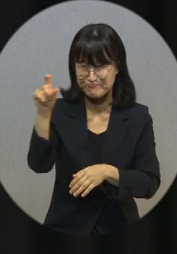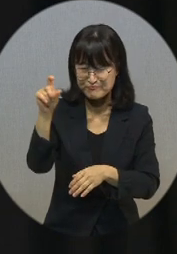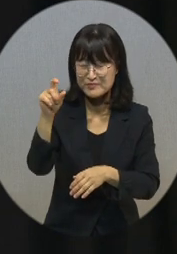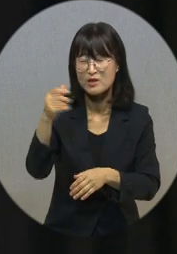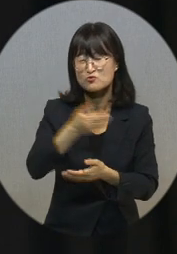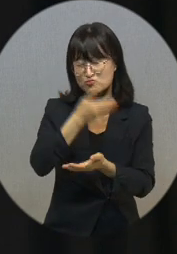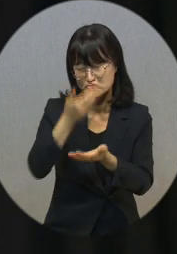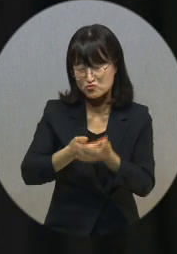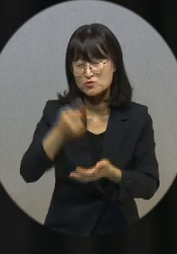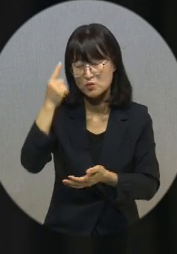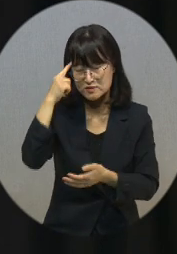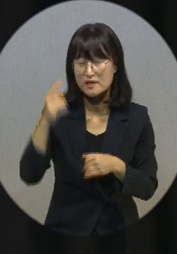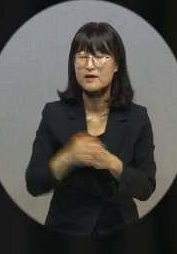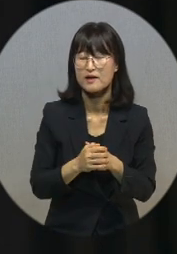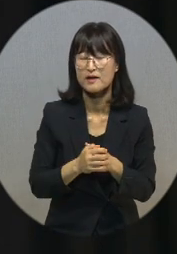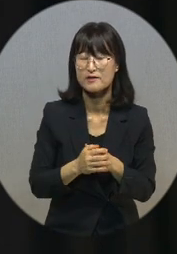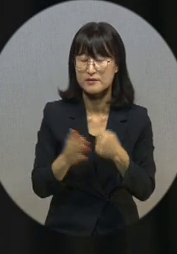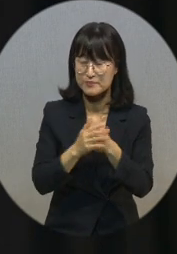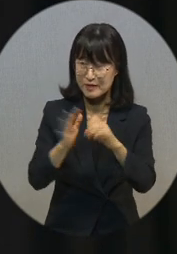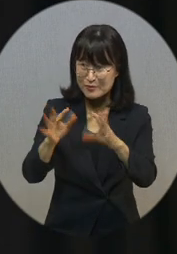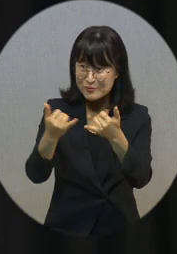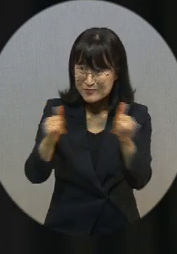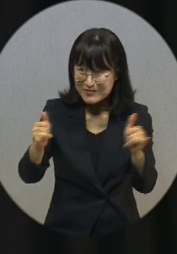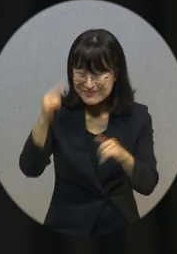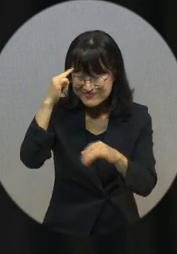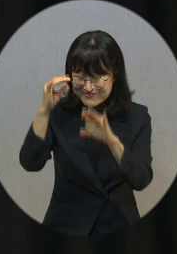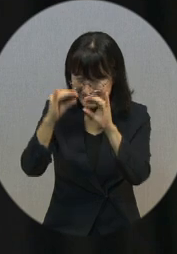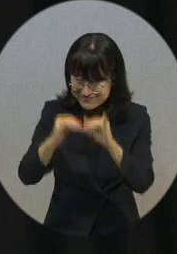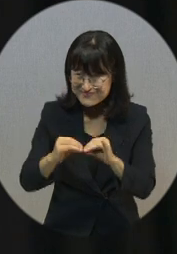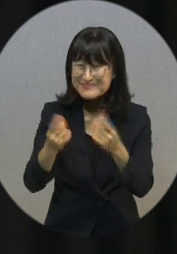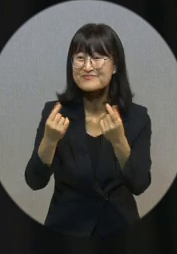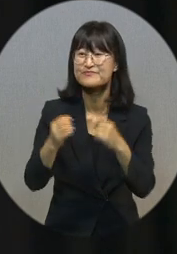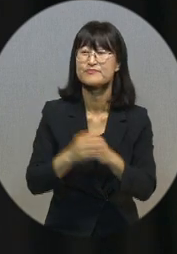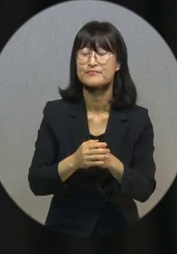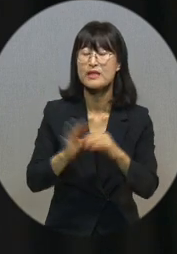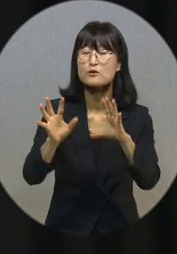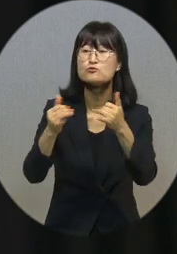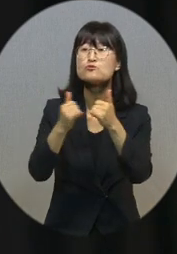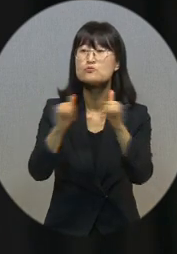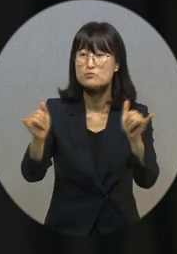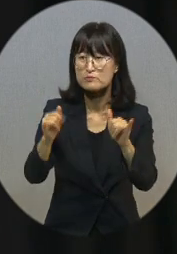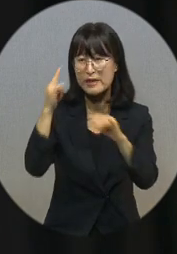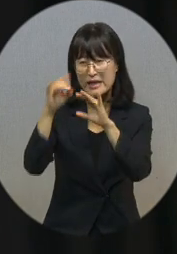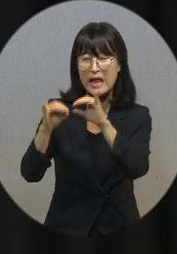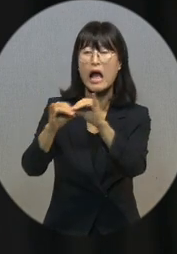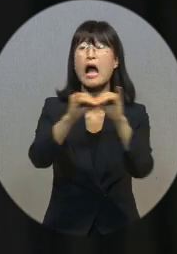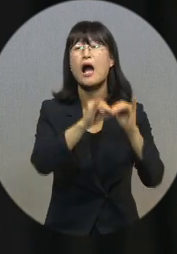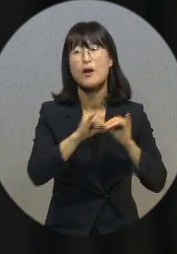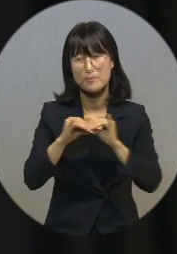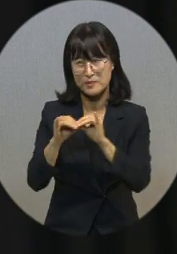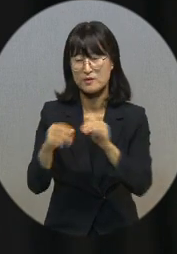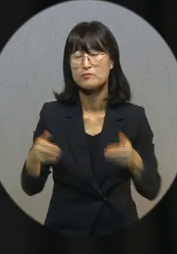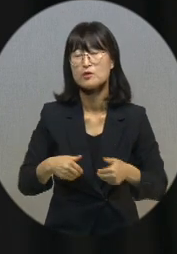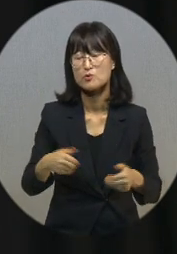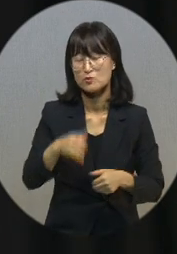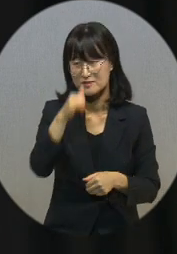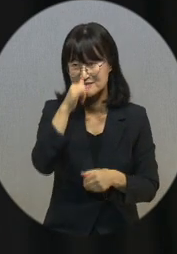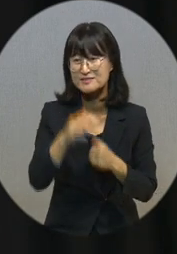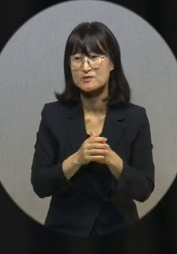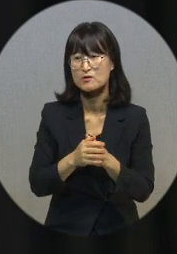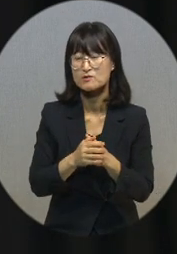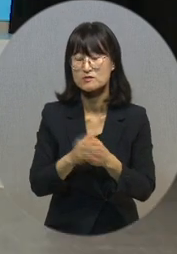국민들이 공감할 수 있고 또 앞으로 어떻게 보면 국민적 합의를 이끌어내야 되는 부분이라고 생각을 해서 네.